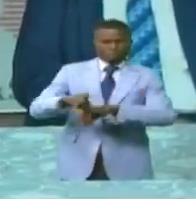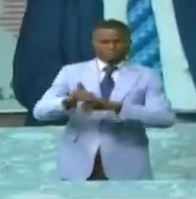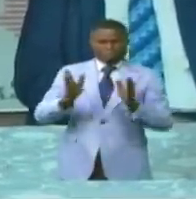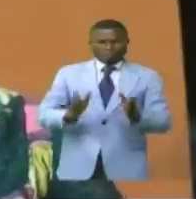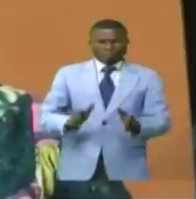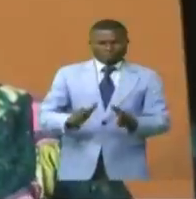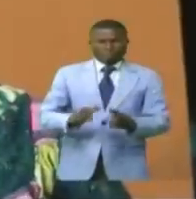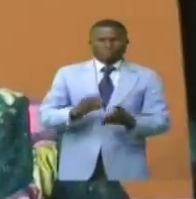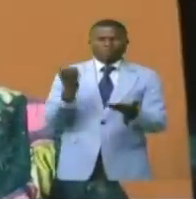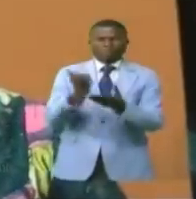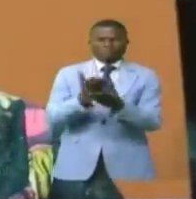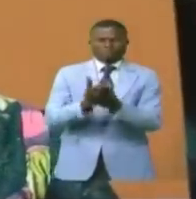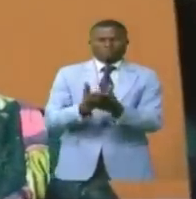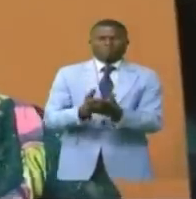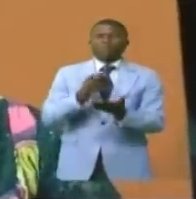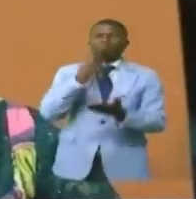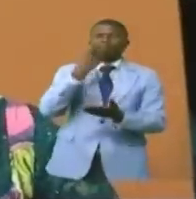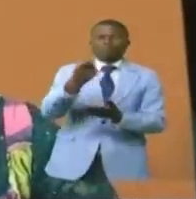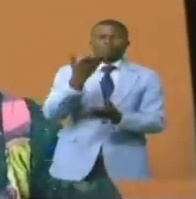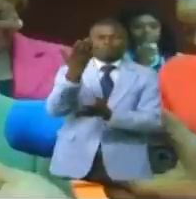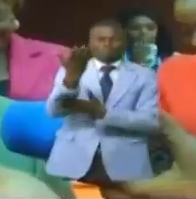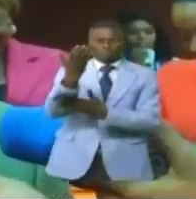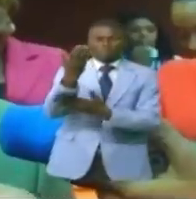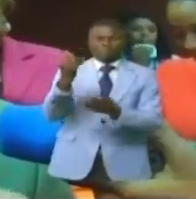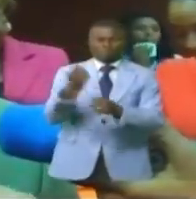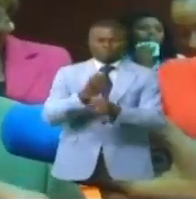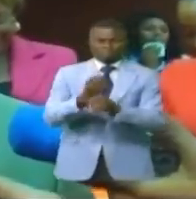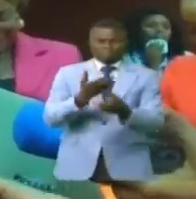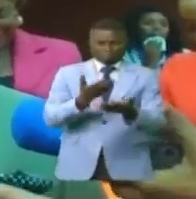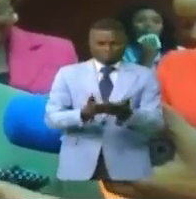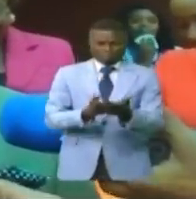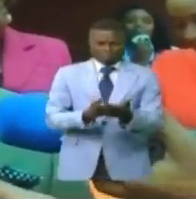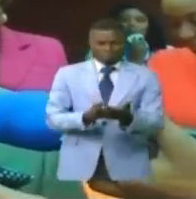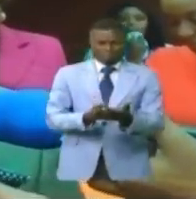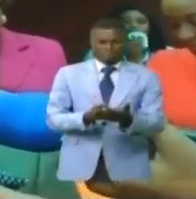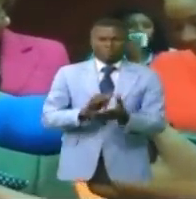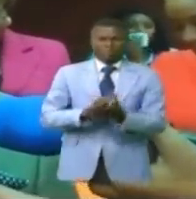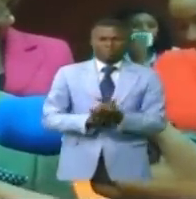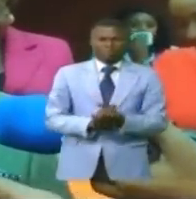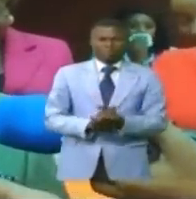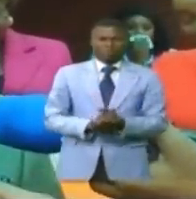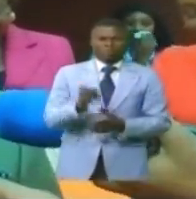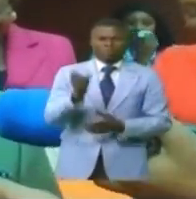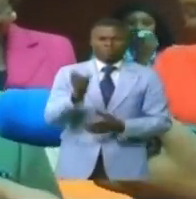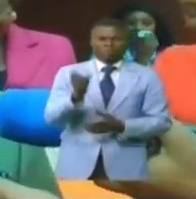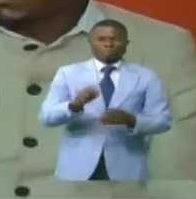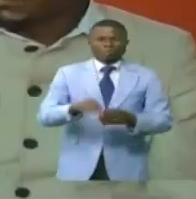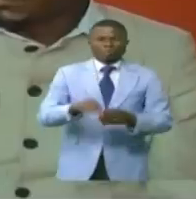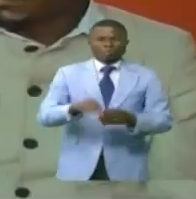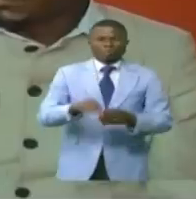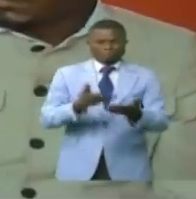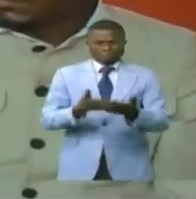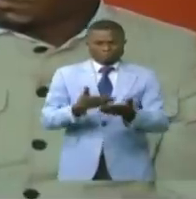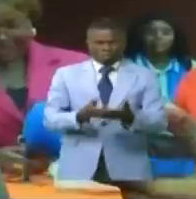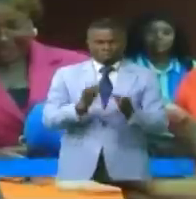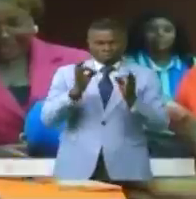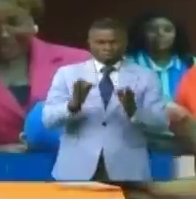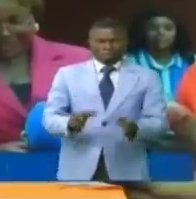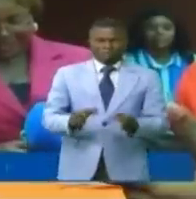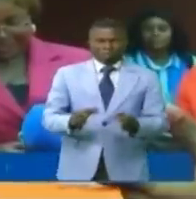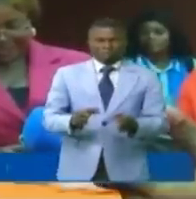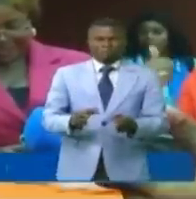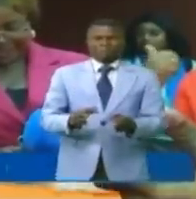du mémo reprenant leurs revendications. Les grandes lignes de ces mémorandums, entre autres